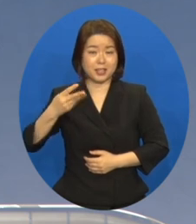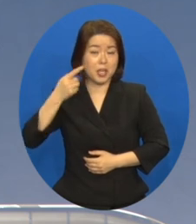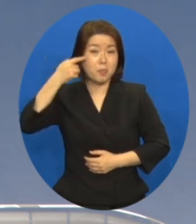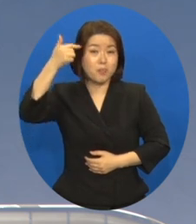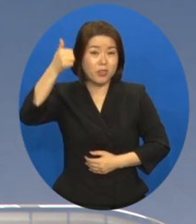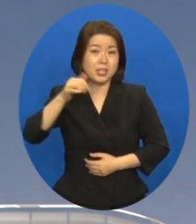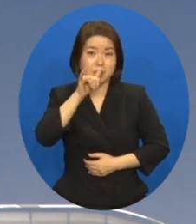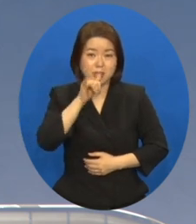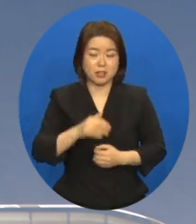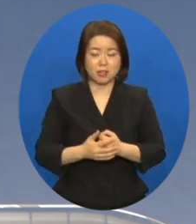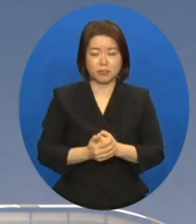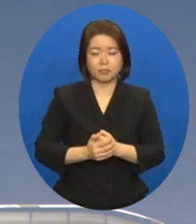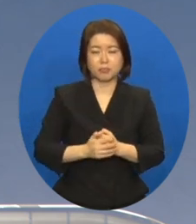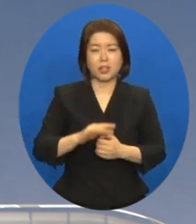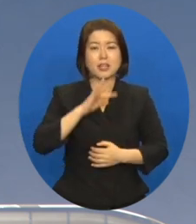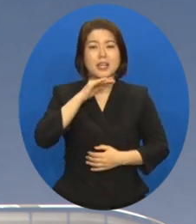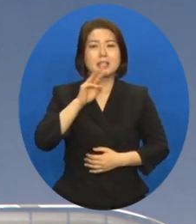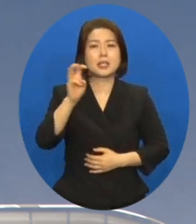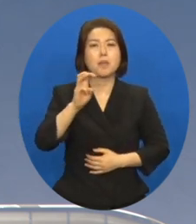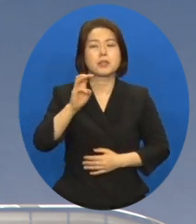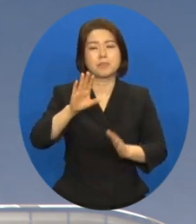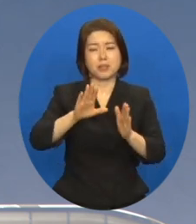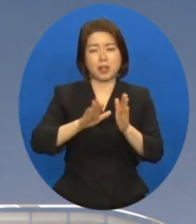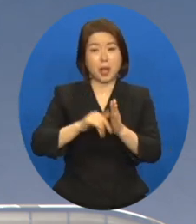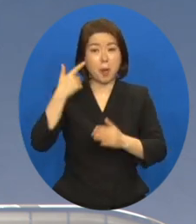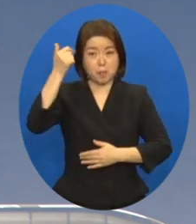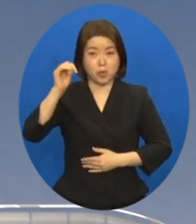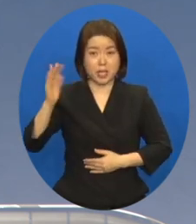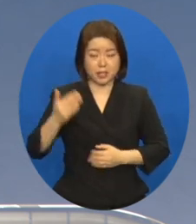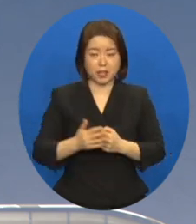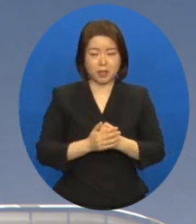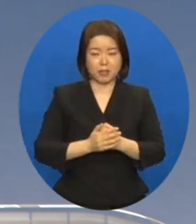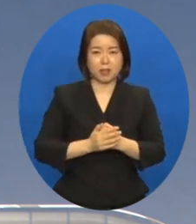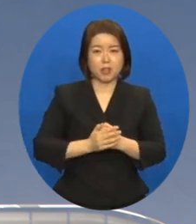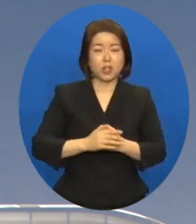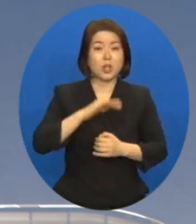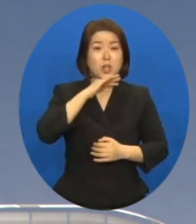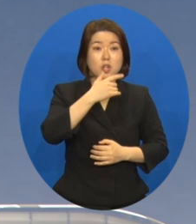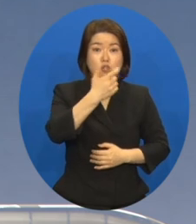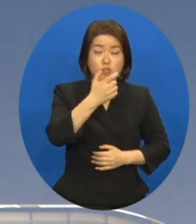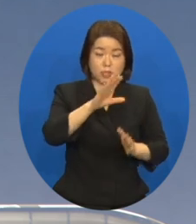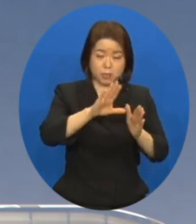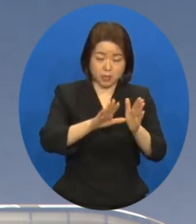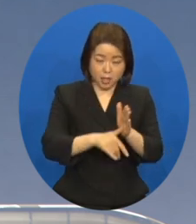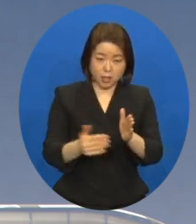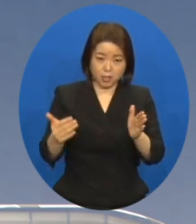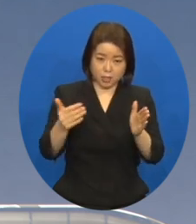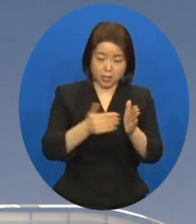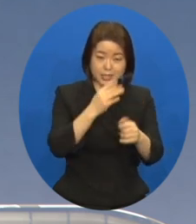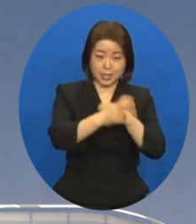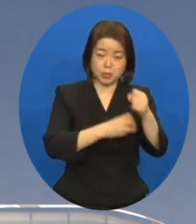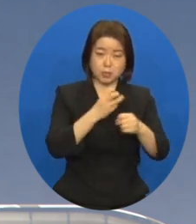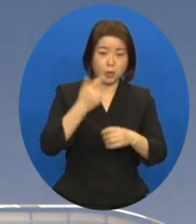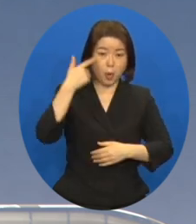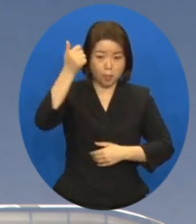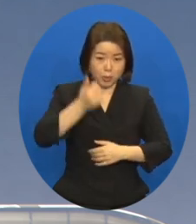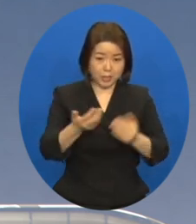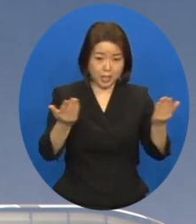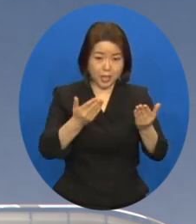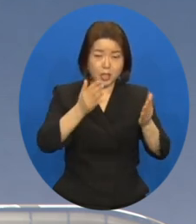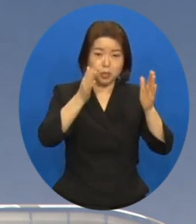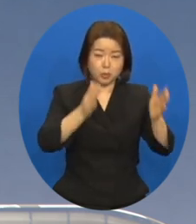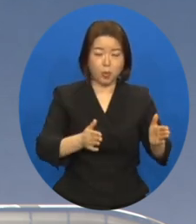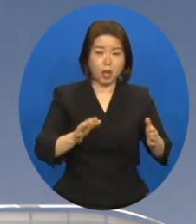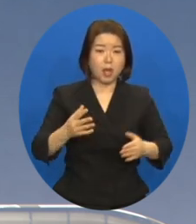그분이 30세에 목사가 되셨어요. 60세 될 때까지 30년 동안 목회하면서도 성령의 체험을